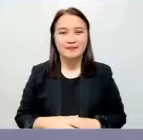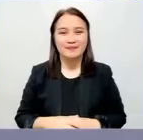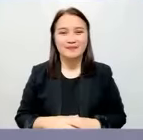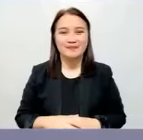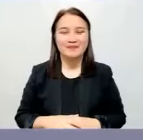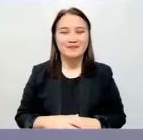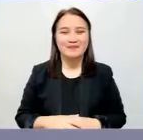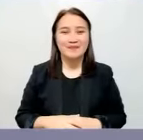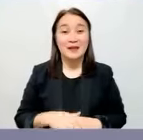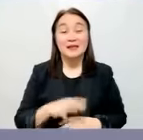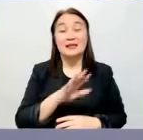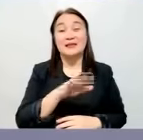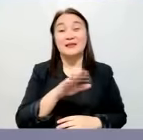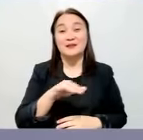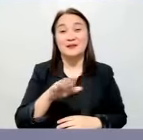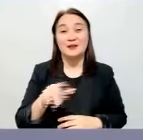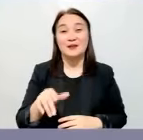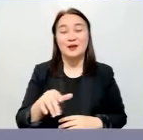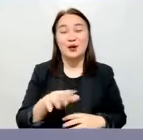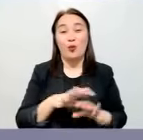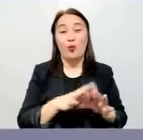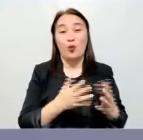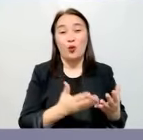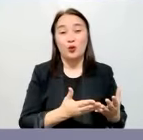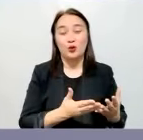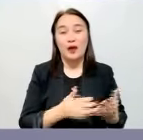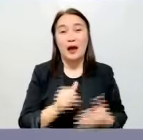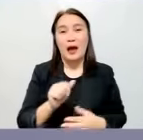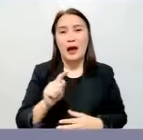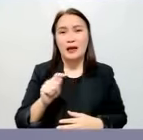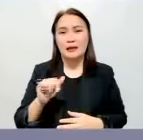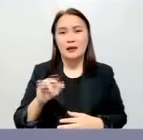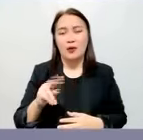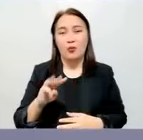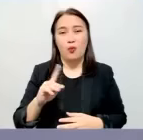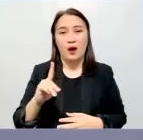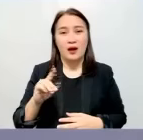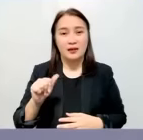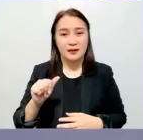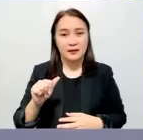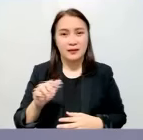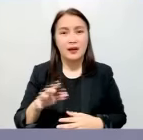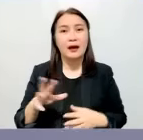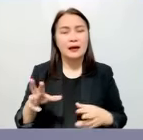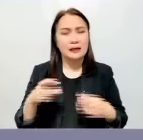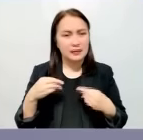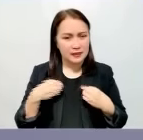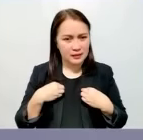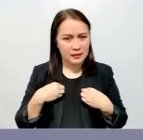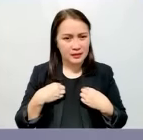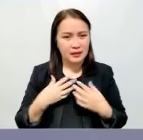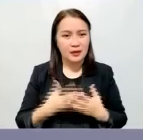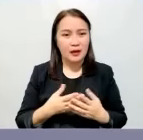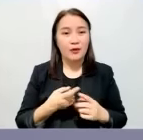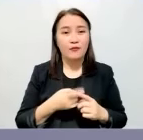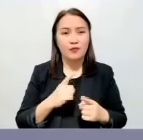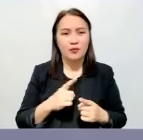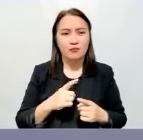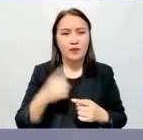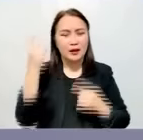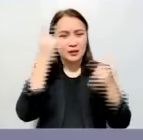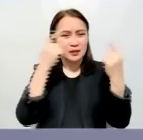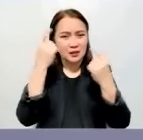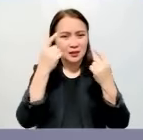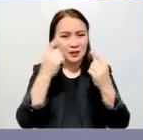Mga kapatid, ayon sa World Anti-Doping Agency o WADA, nakareceive na daw sila ng dispute galing sa Pilipinas para sa akusasyon na